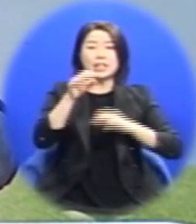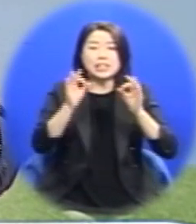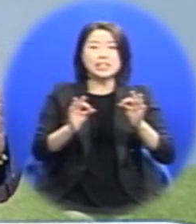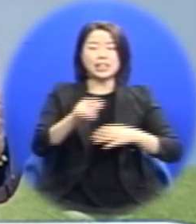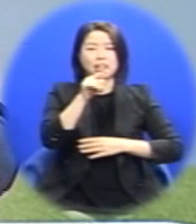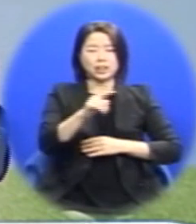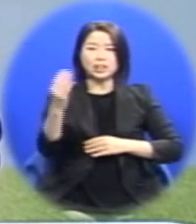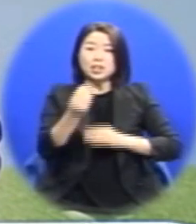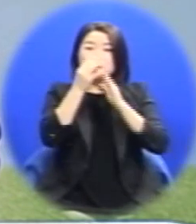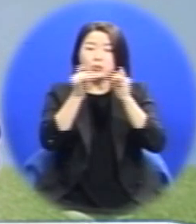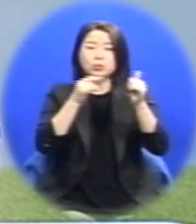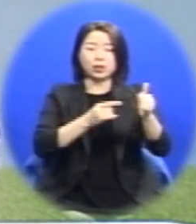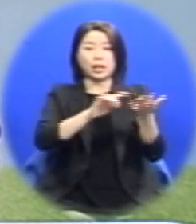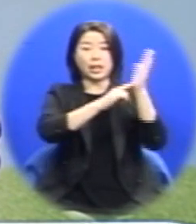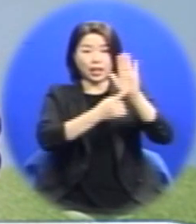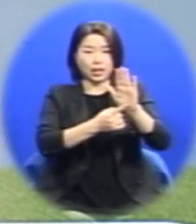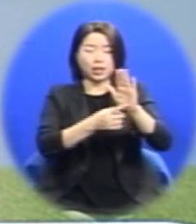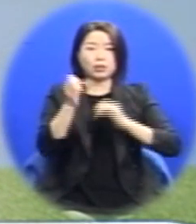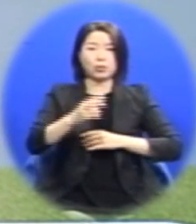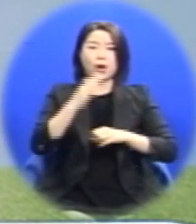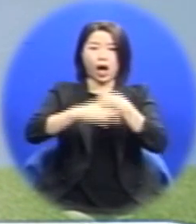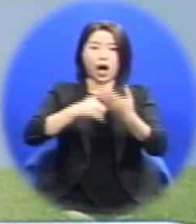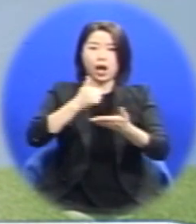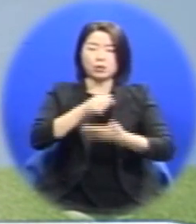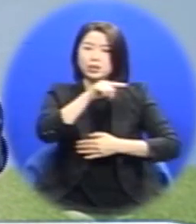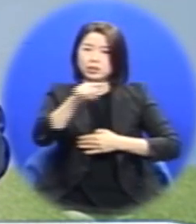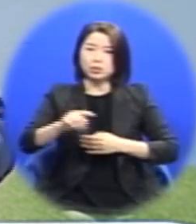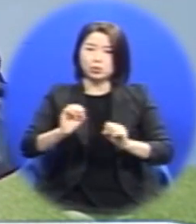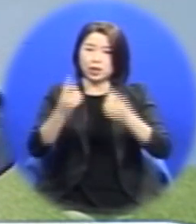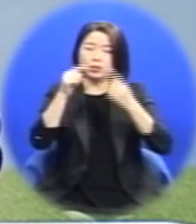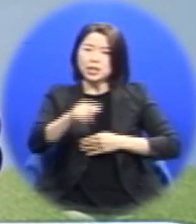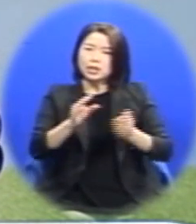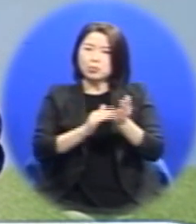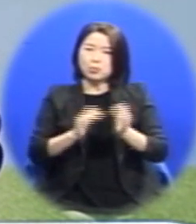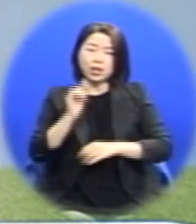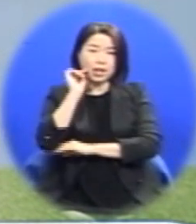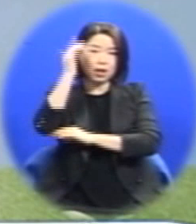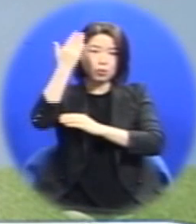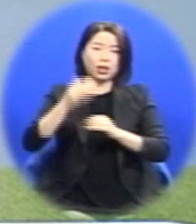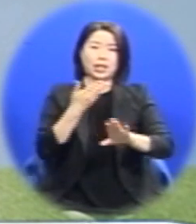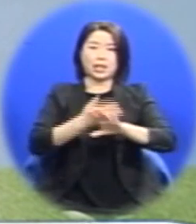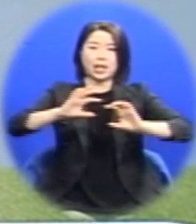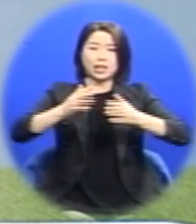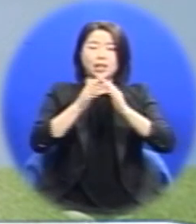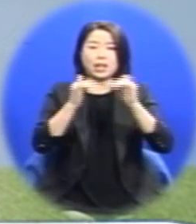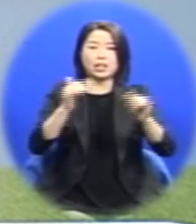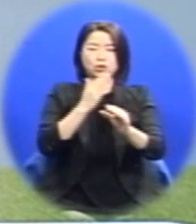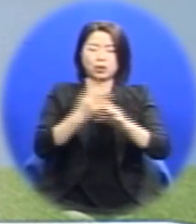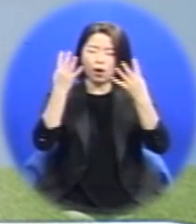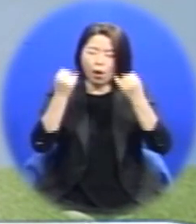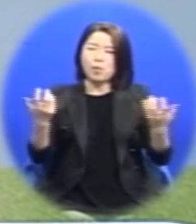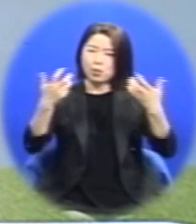그의 성도들에게 나타났고 하나님이 그들로 하여금 이 비밀의 영광이 이방인 가운데